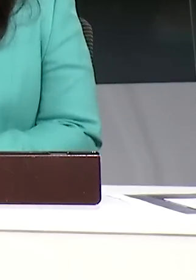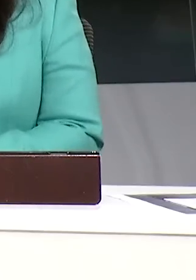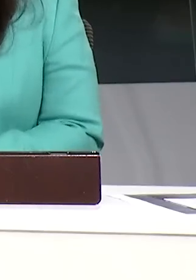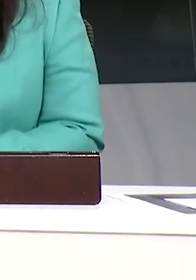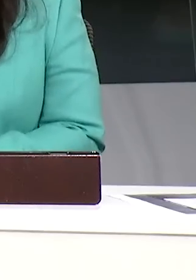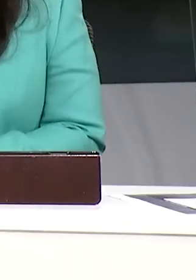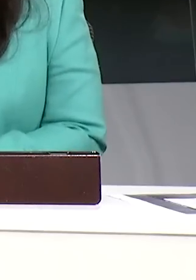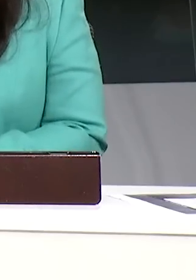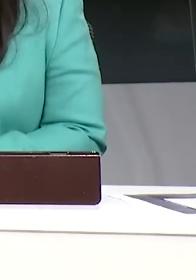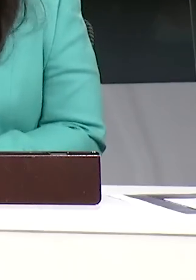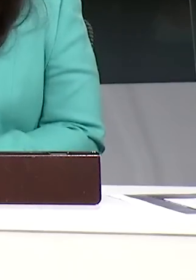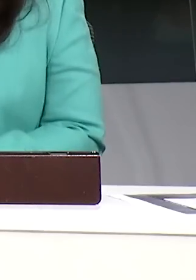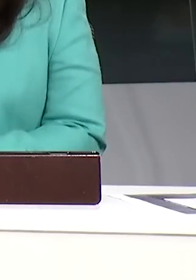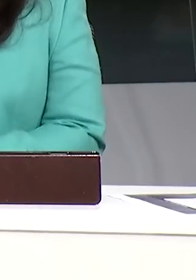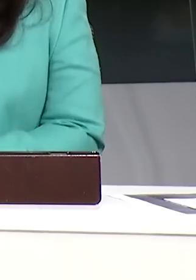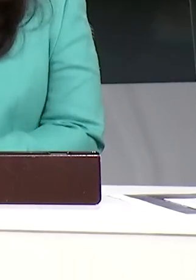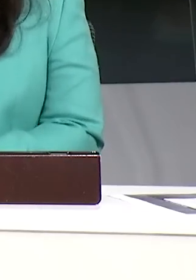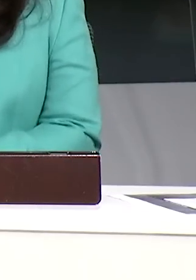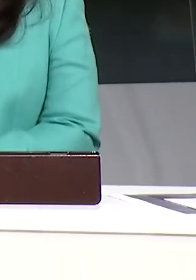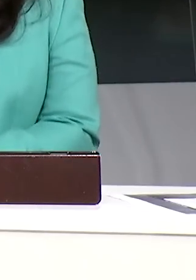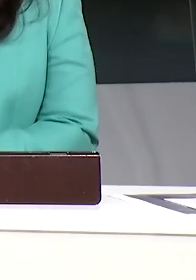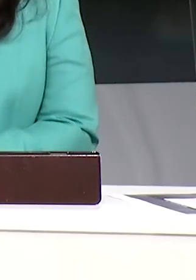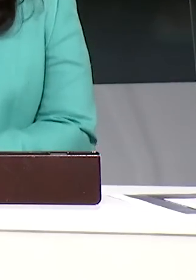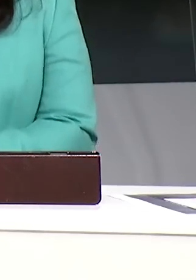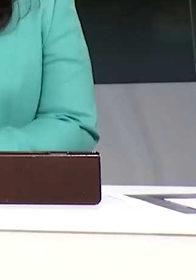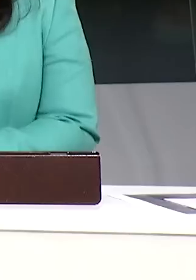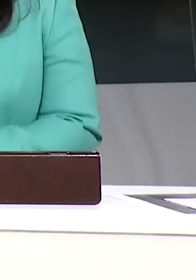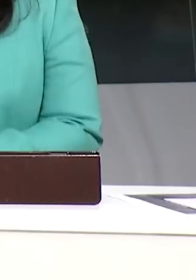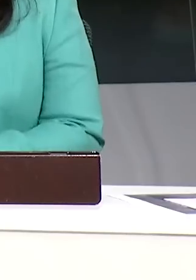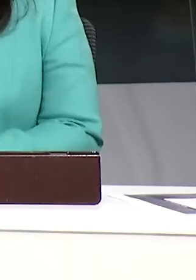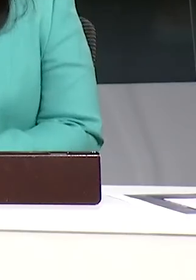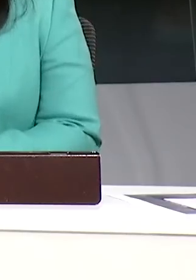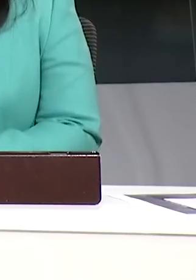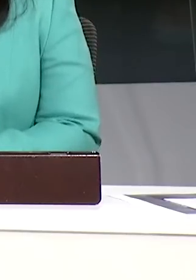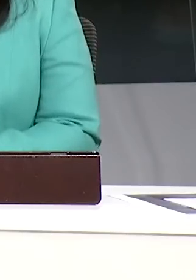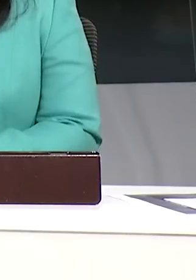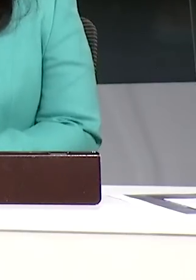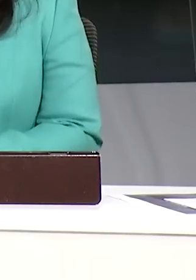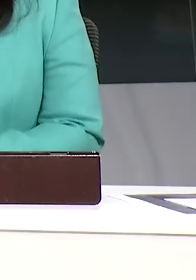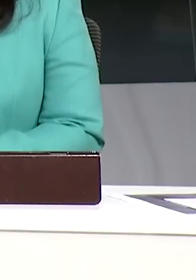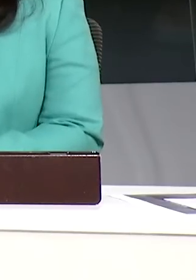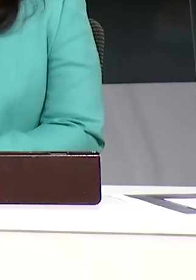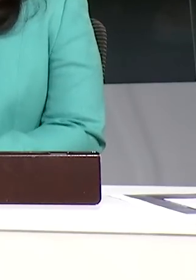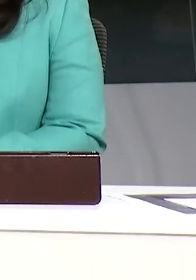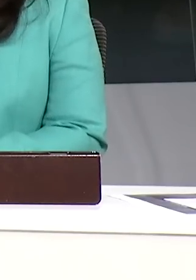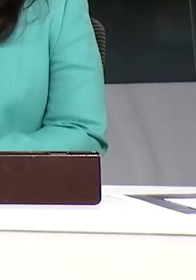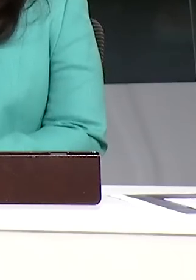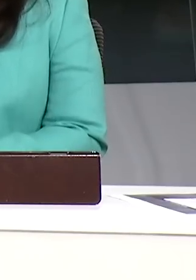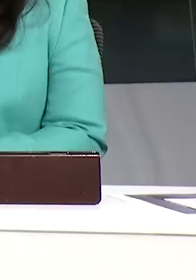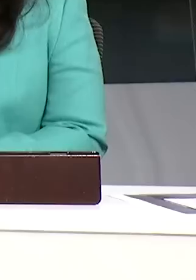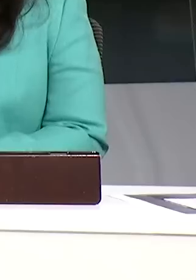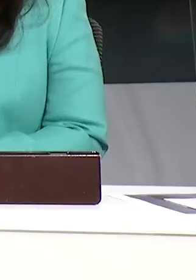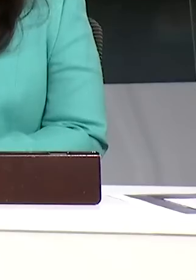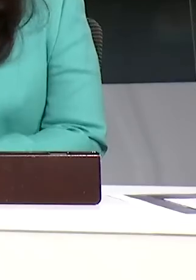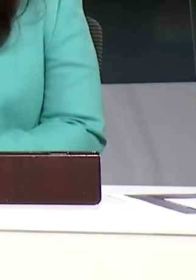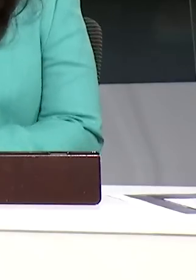คุณผู้ฟังของเราคุณผู้ชมของเราฟังกันเต็มๆ ใช่ครับ นะคะนะพักกันสักครู ่เพราะฉะนั้นขอบคุณคุณสุภาวดีนะครับที่ให้เกียรติมาร่วมรายการพิเศษวันนี้พ